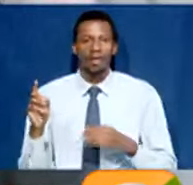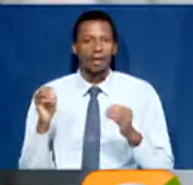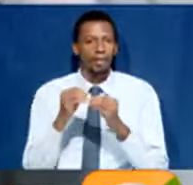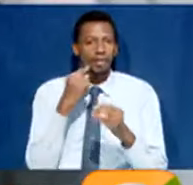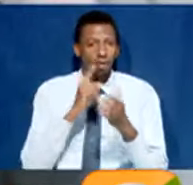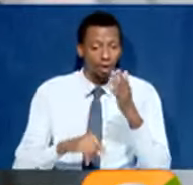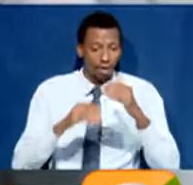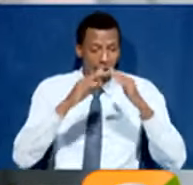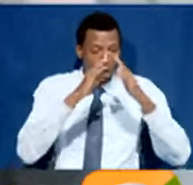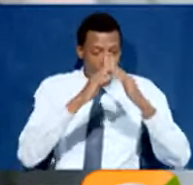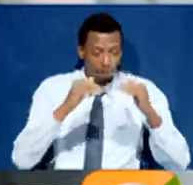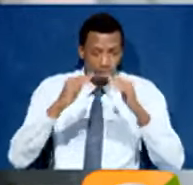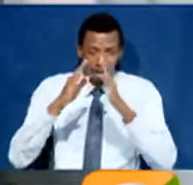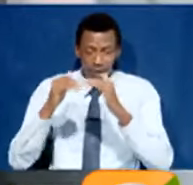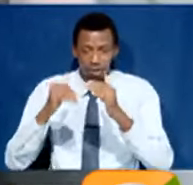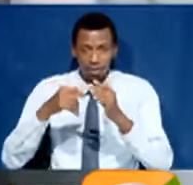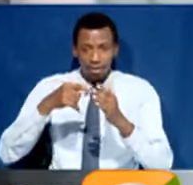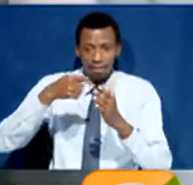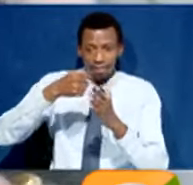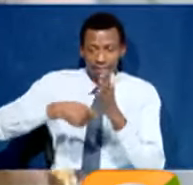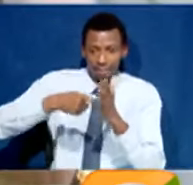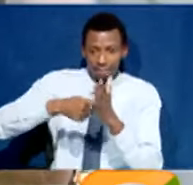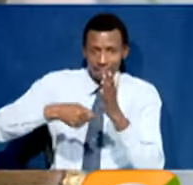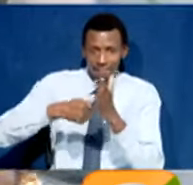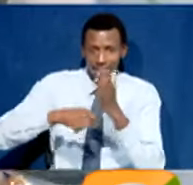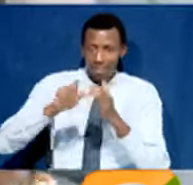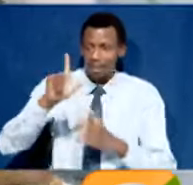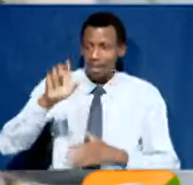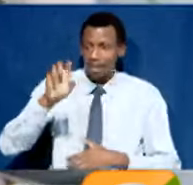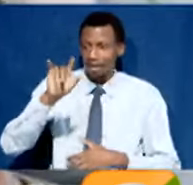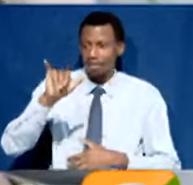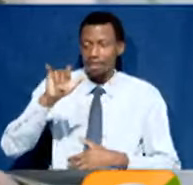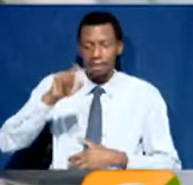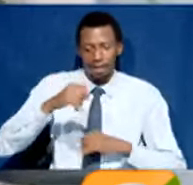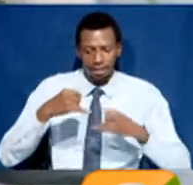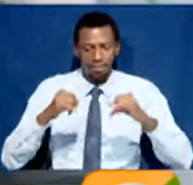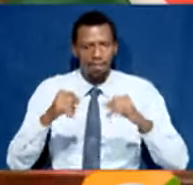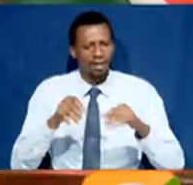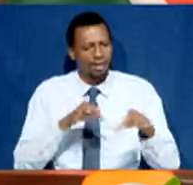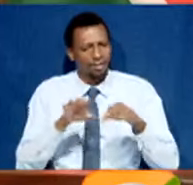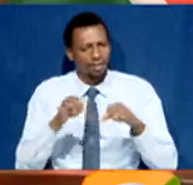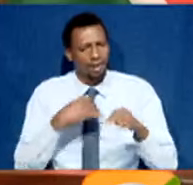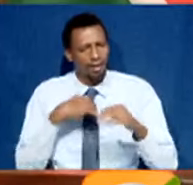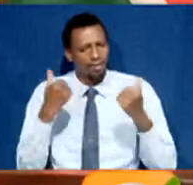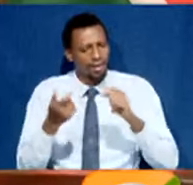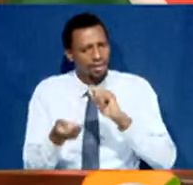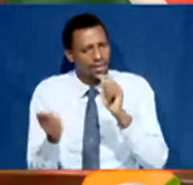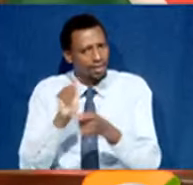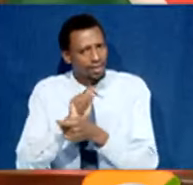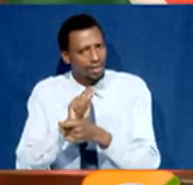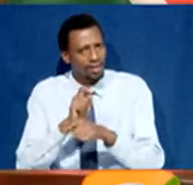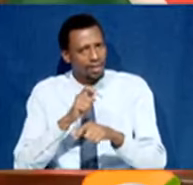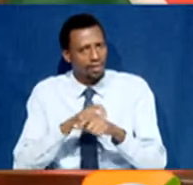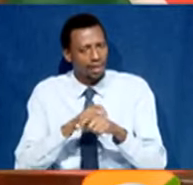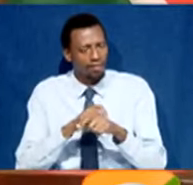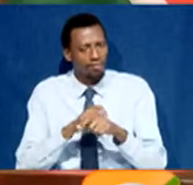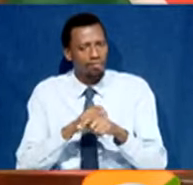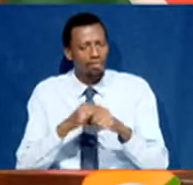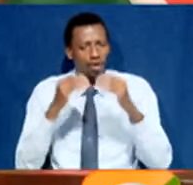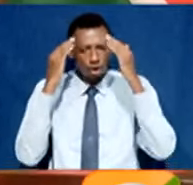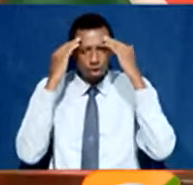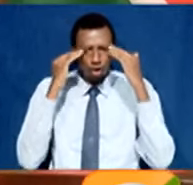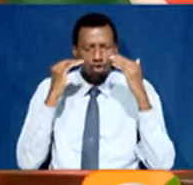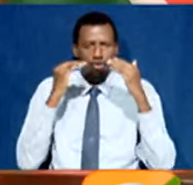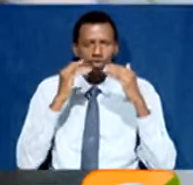lazima itekelezwe na kadhalika. Hebu tueleze, kuna mabadiliko yoyote baada ya mahakama kutoa agizo lake na wewe kuendelea